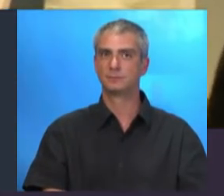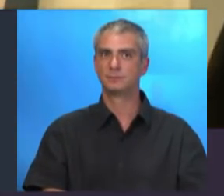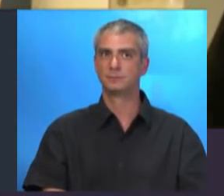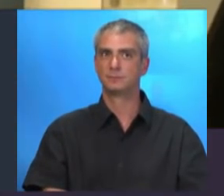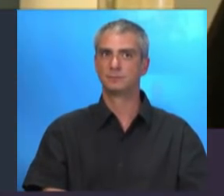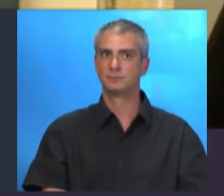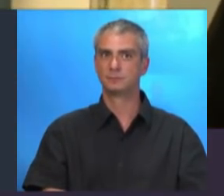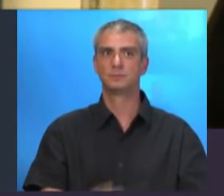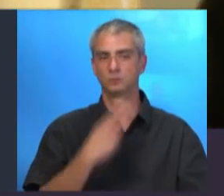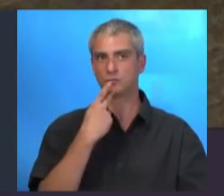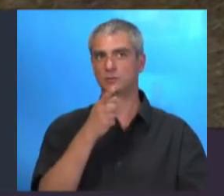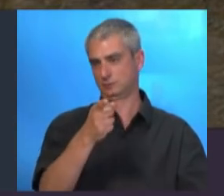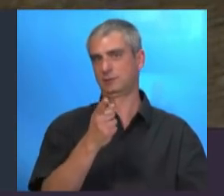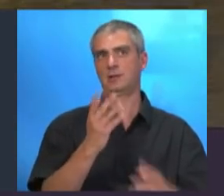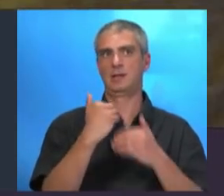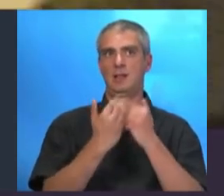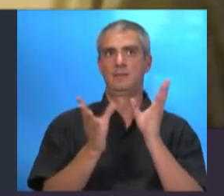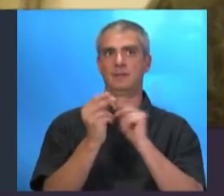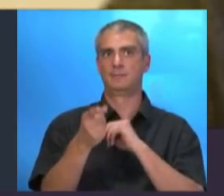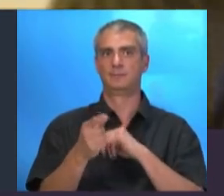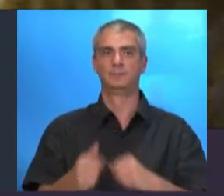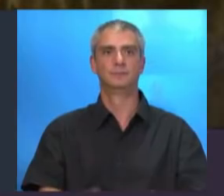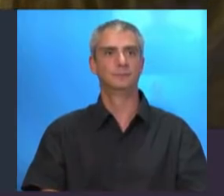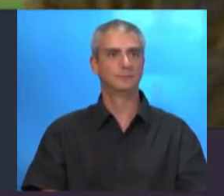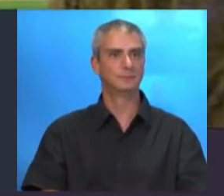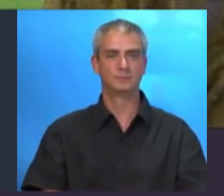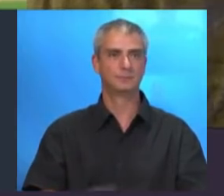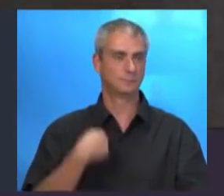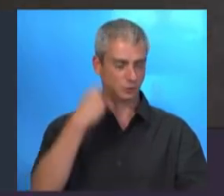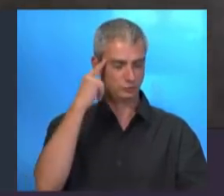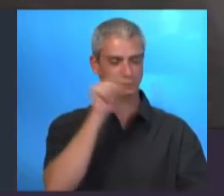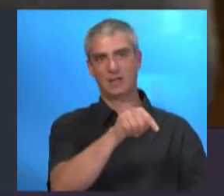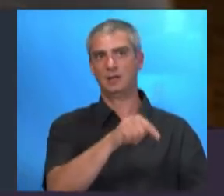ניתן. התשובה באמת, זה הלחם אם. אני חושב שזה הלחם אם.